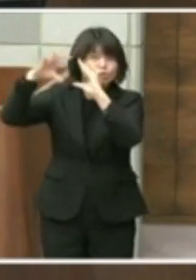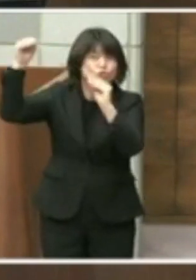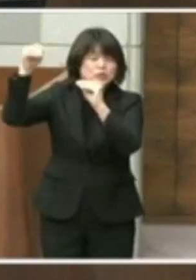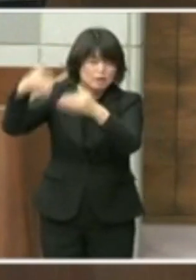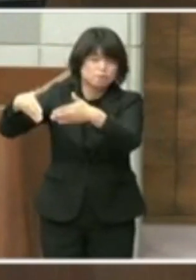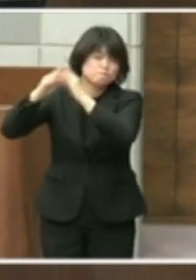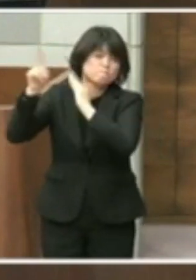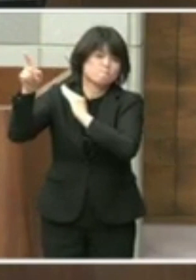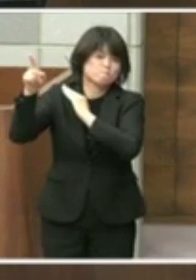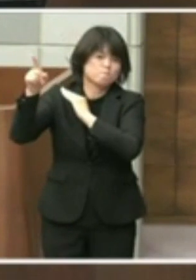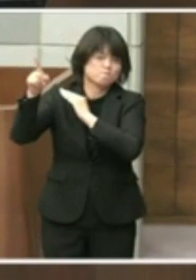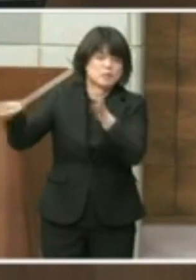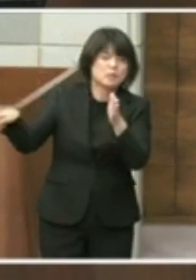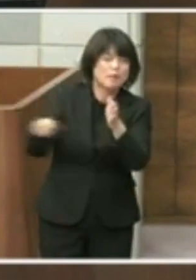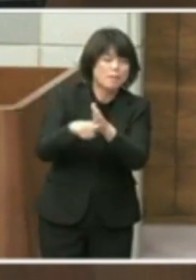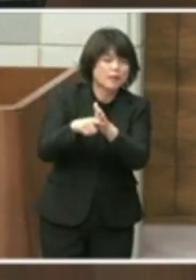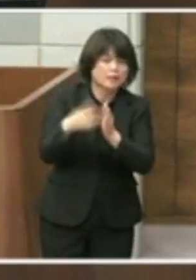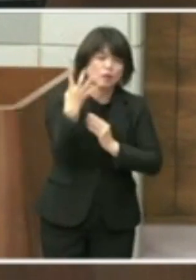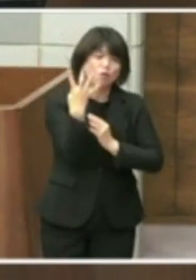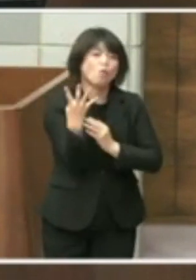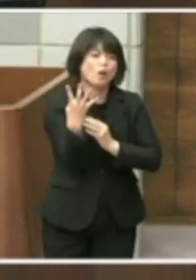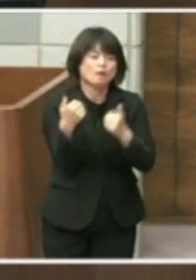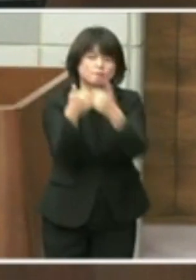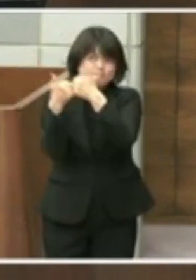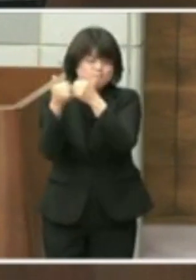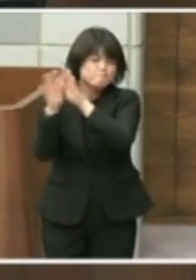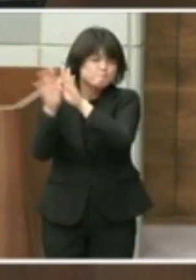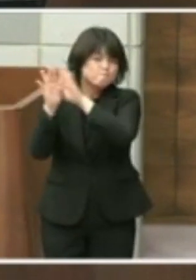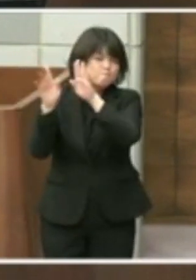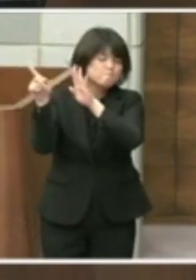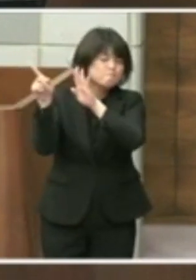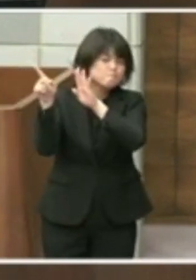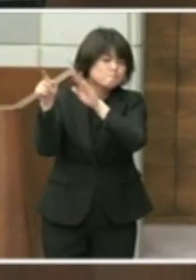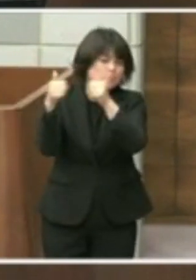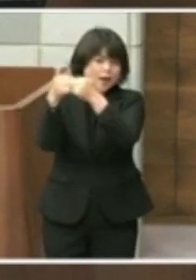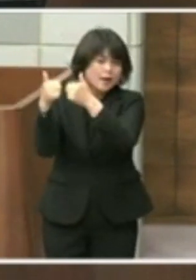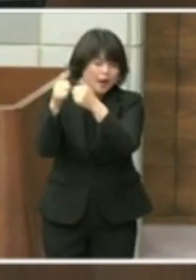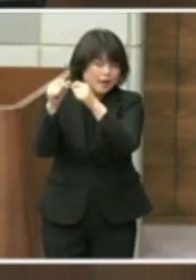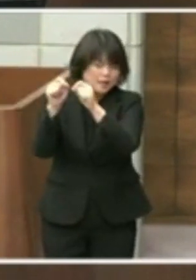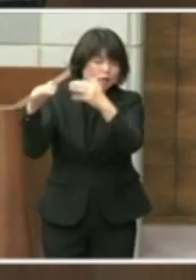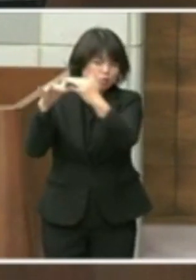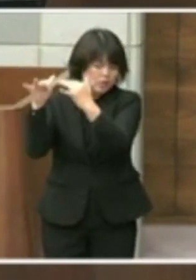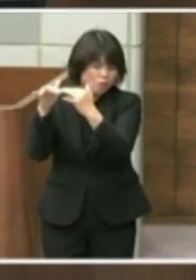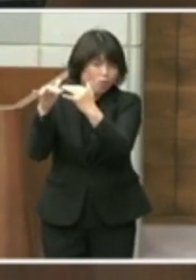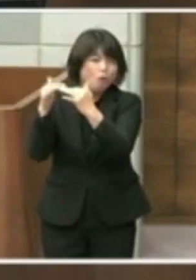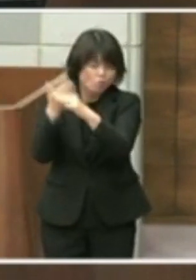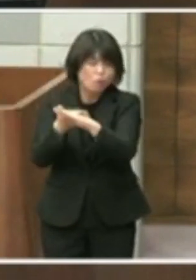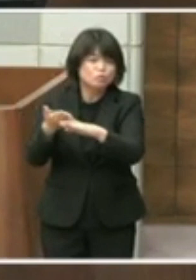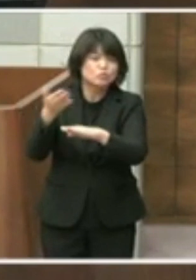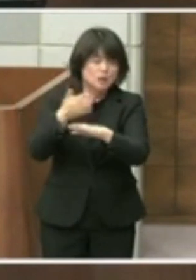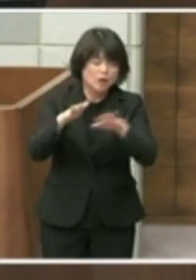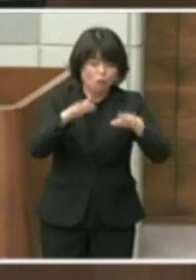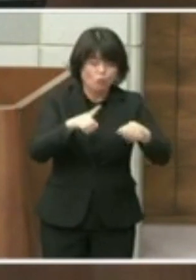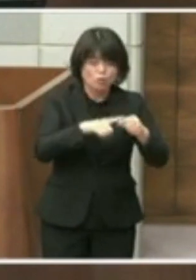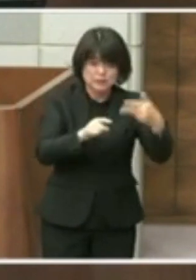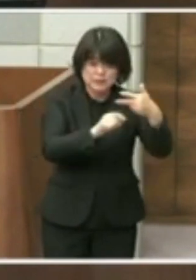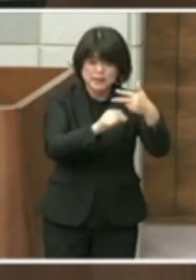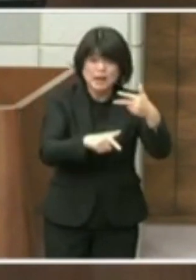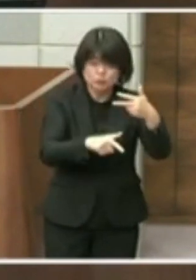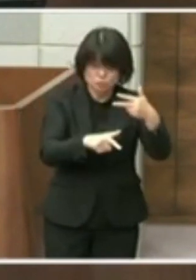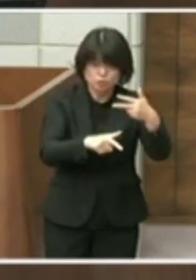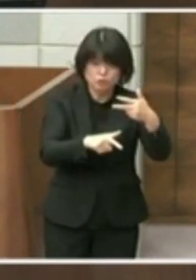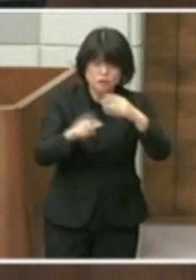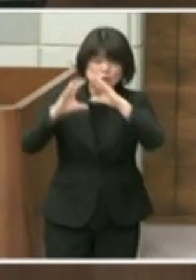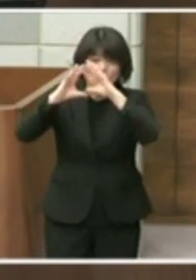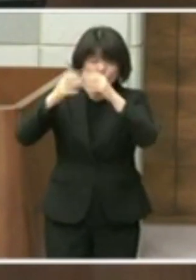たり検討が行われております。会議での議論を踏まえ、本年7月に国内外